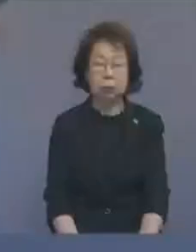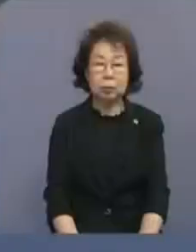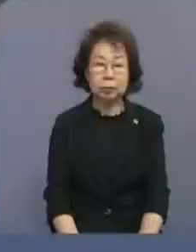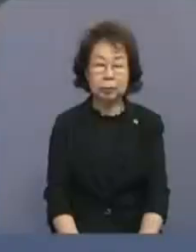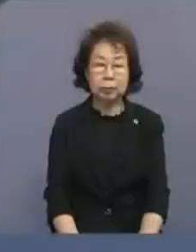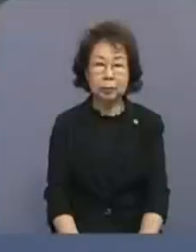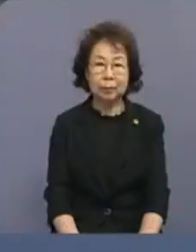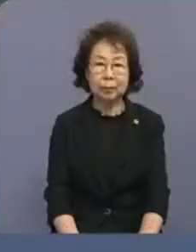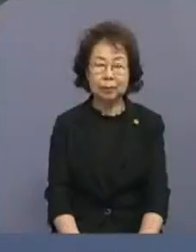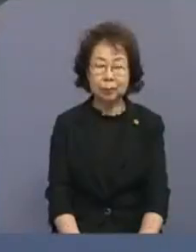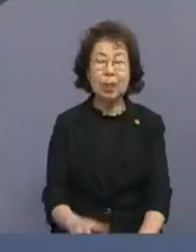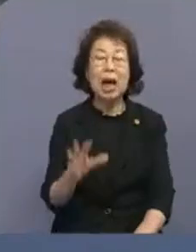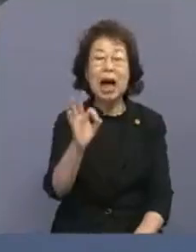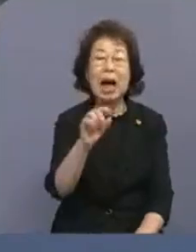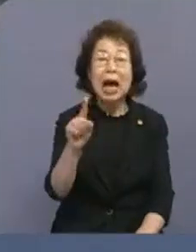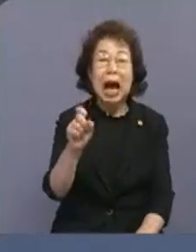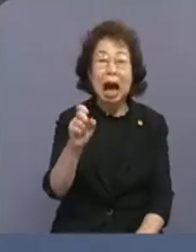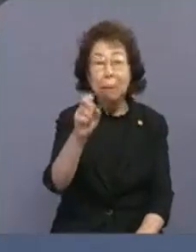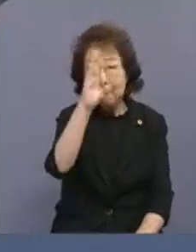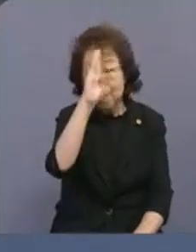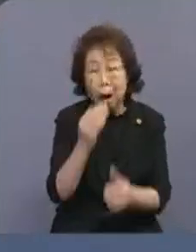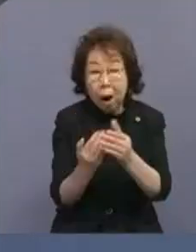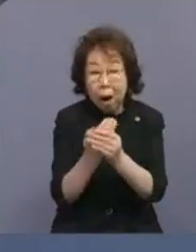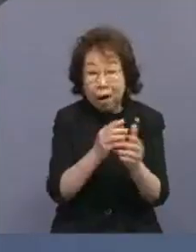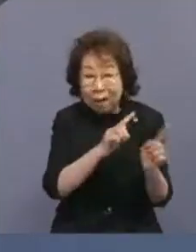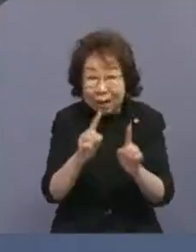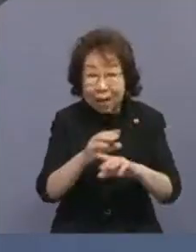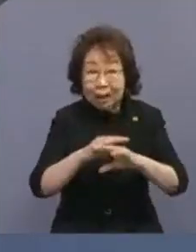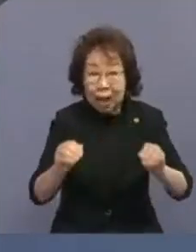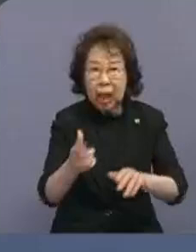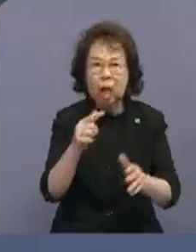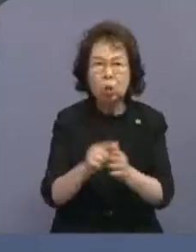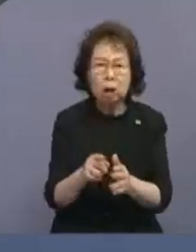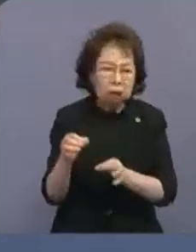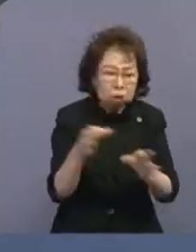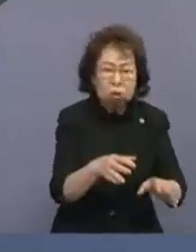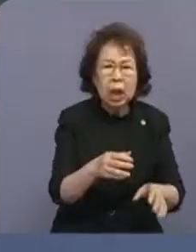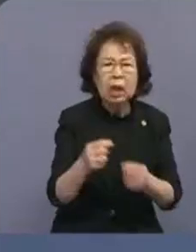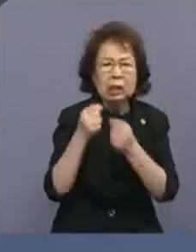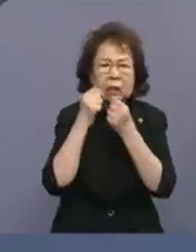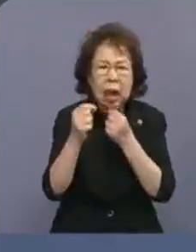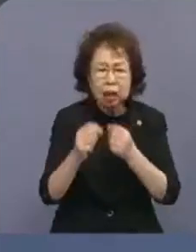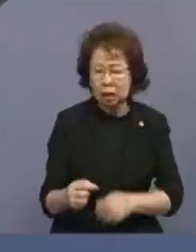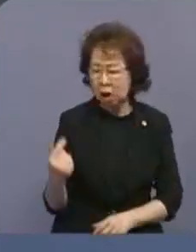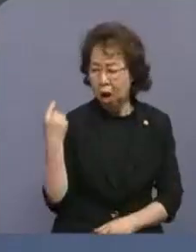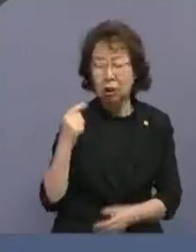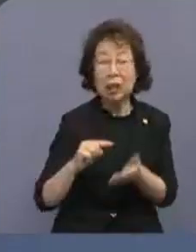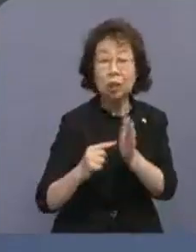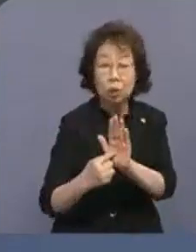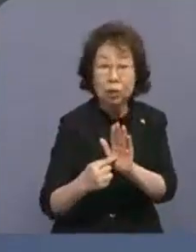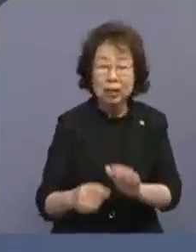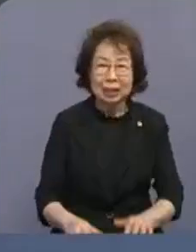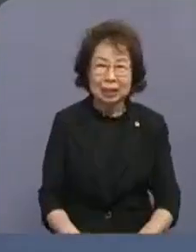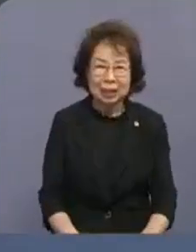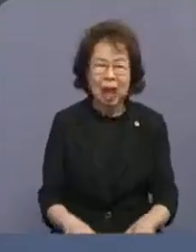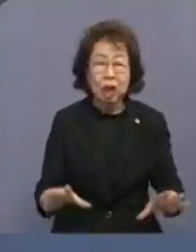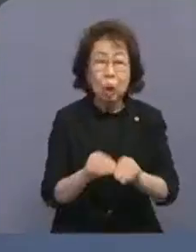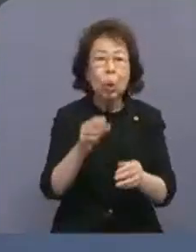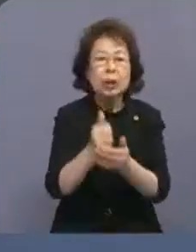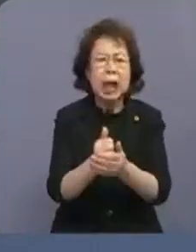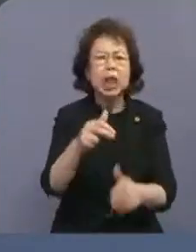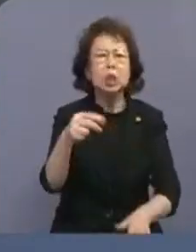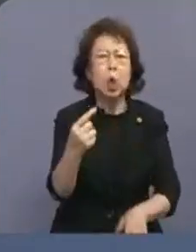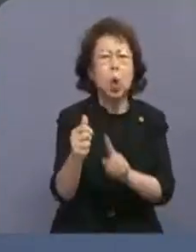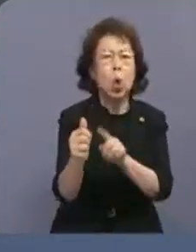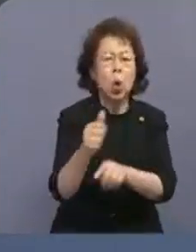저 소식입니다 암을 낳게 하는 생수 개발을 미끼로 투자금을 받아 챙긴 사기일당 소식 어제 전해드렸었는데요 총책인